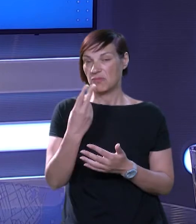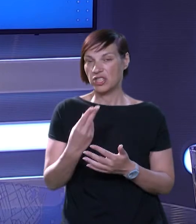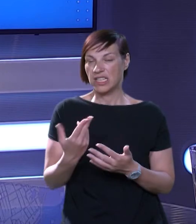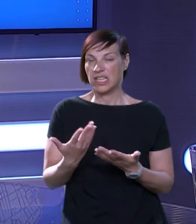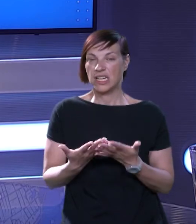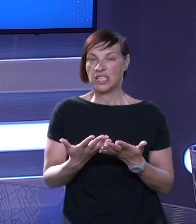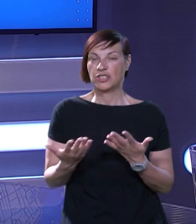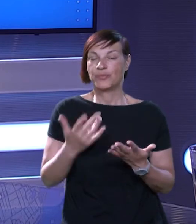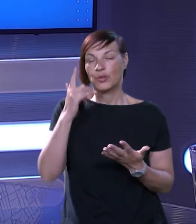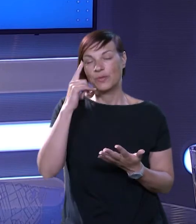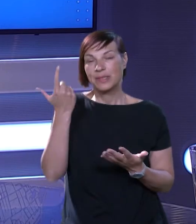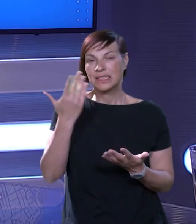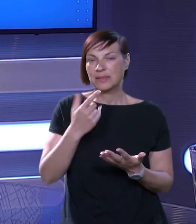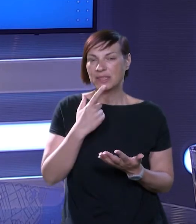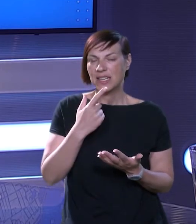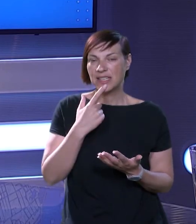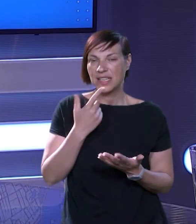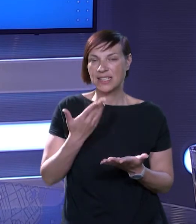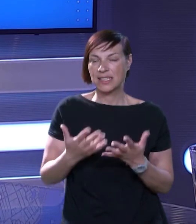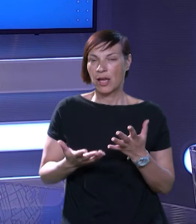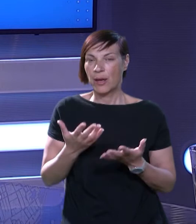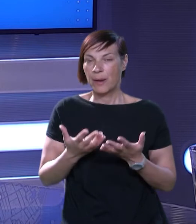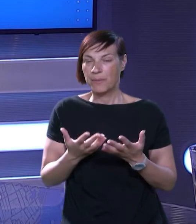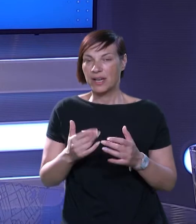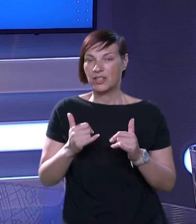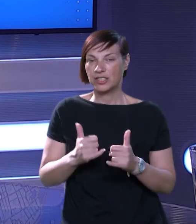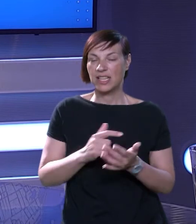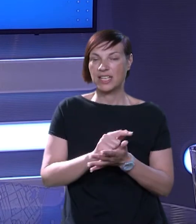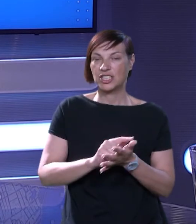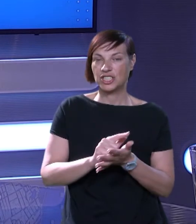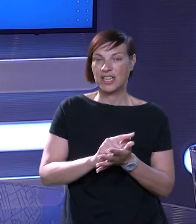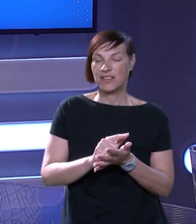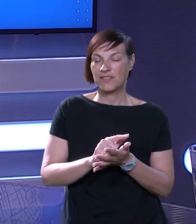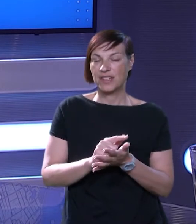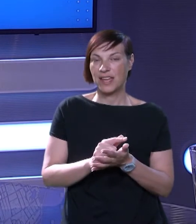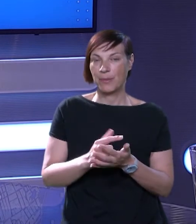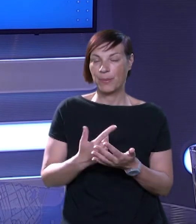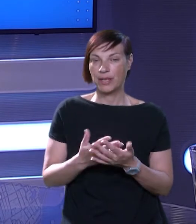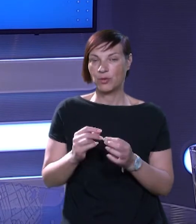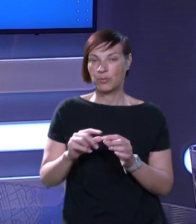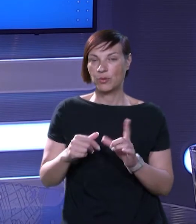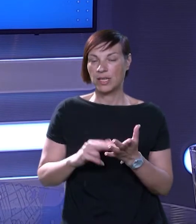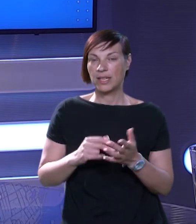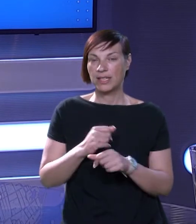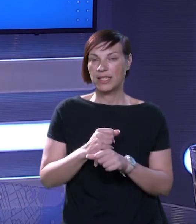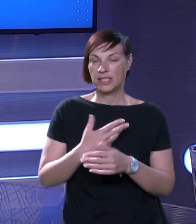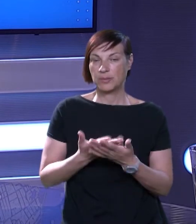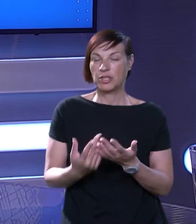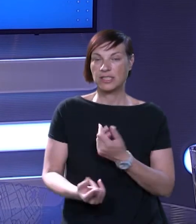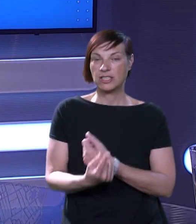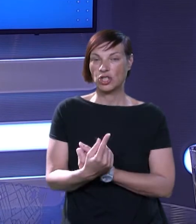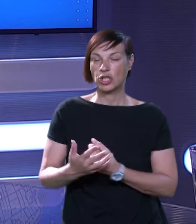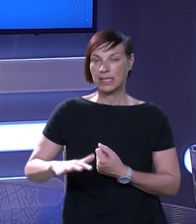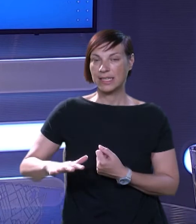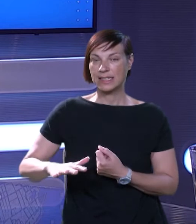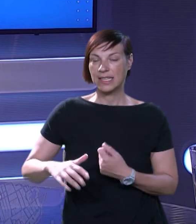sam nekako mislila taj jezik prilagoditi današnjem vremenu. Buljan je puno i radio na tome. I onda su se dogodila